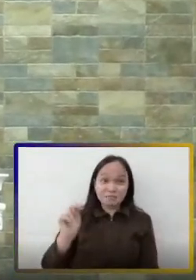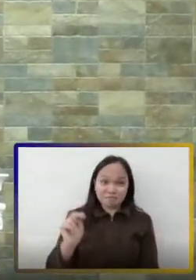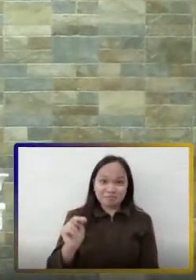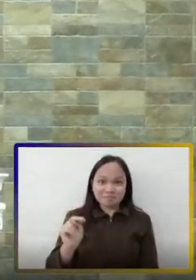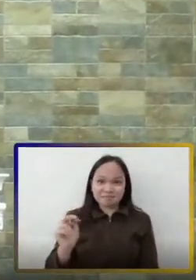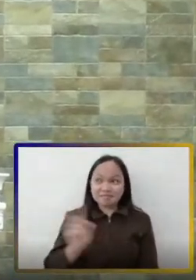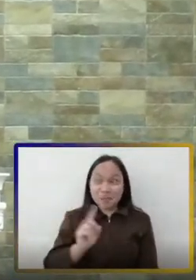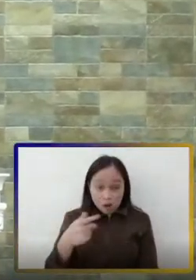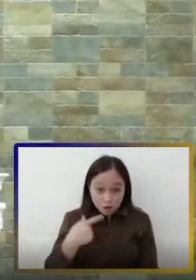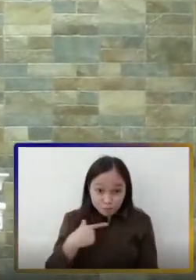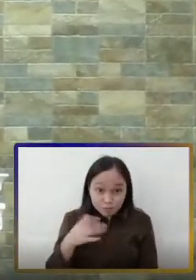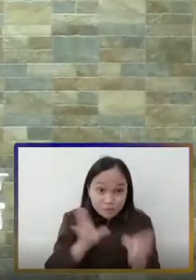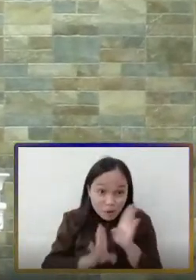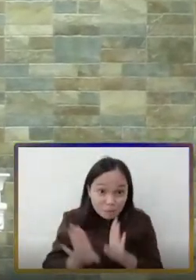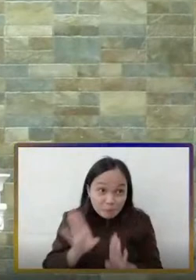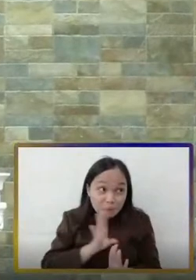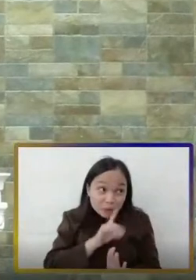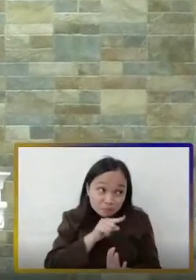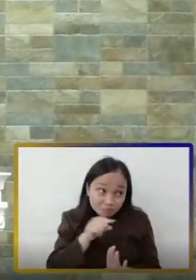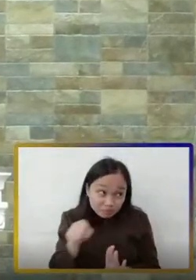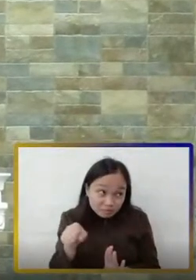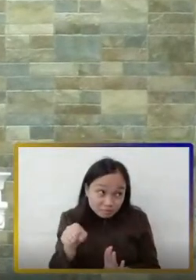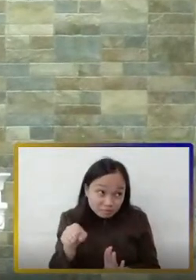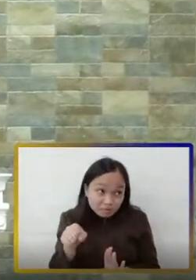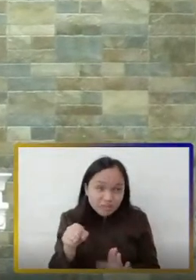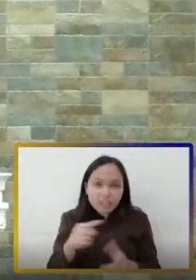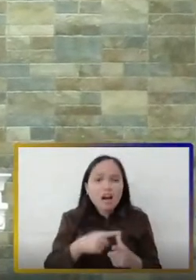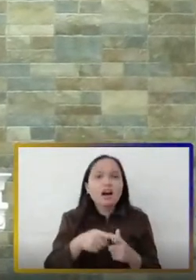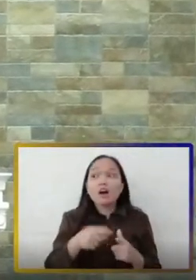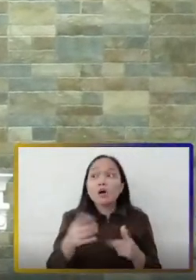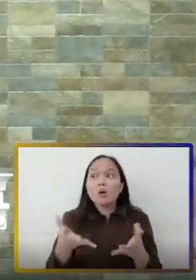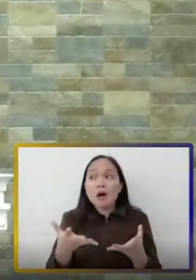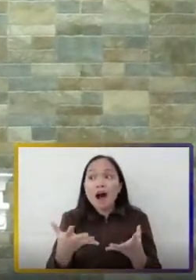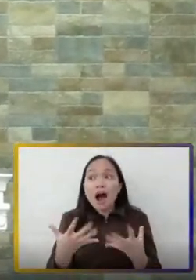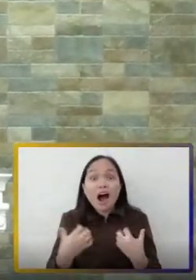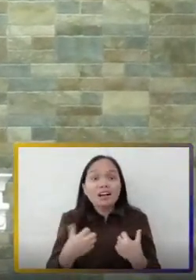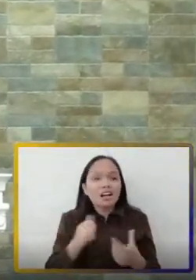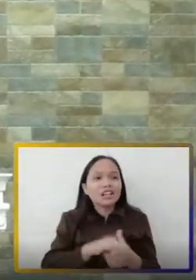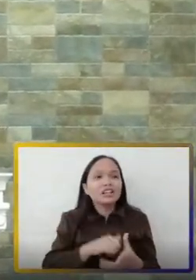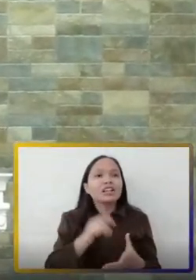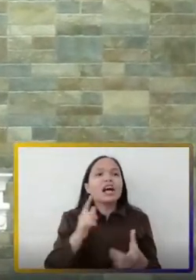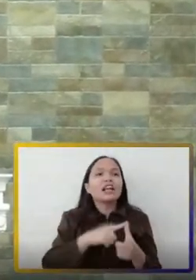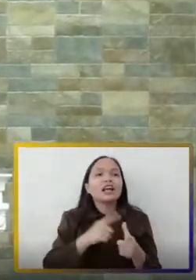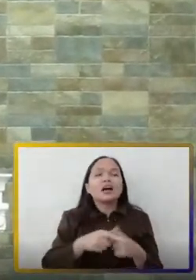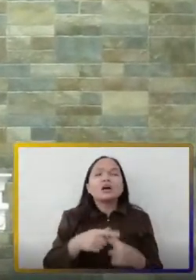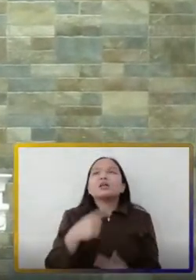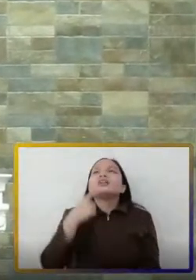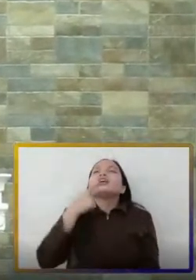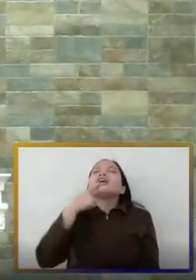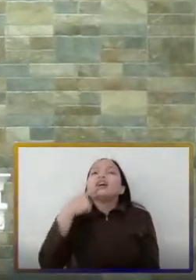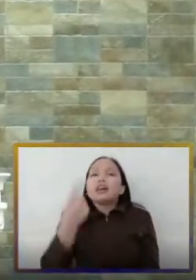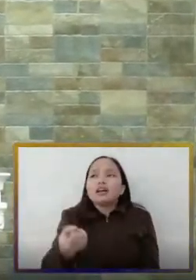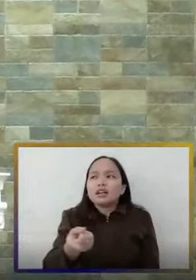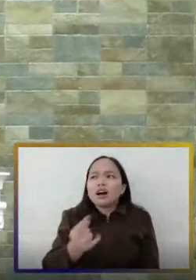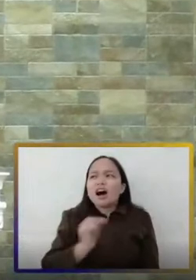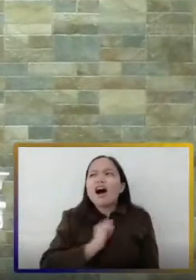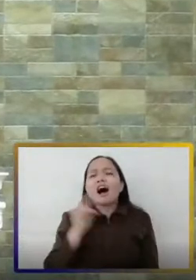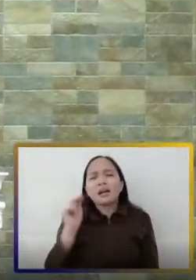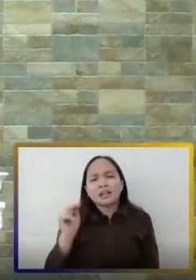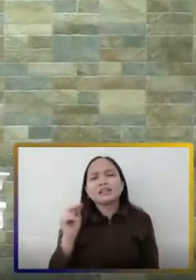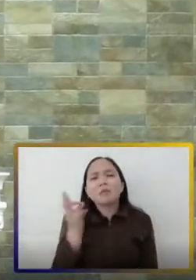may problema ka ba? Gusto mo ganyanin ka? At doon na siya magsasabi, kailangan ko ng